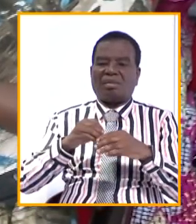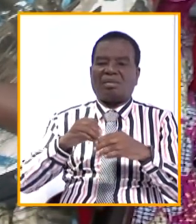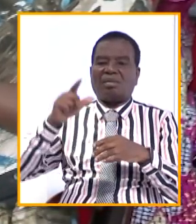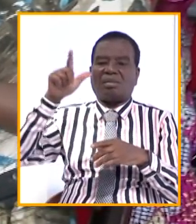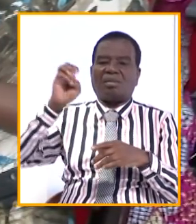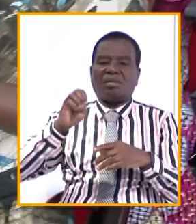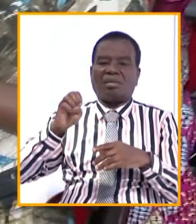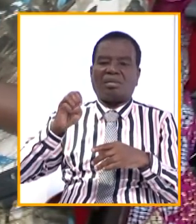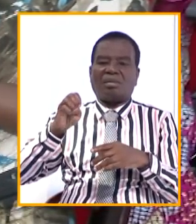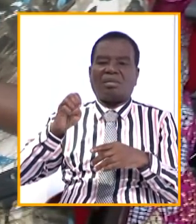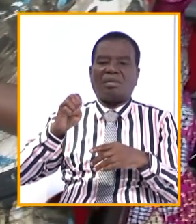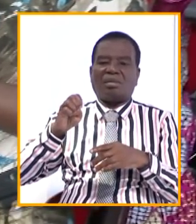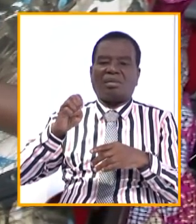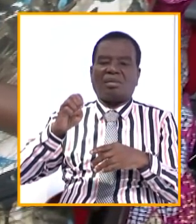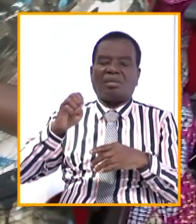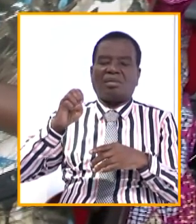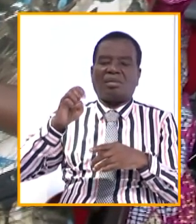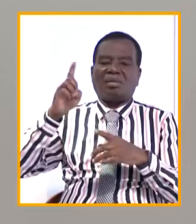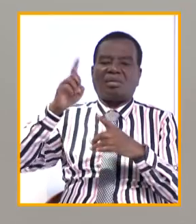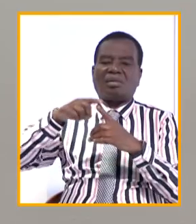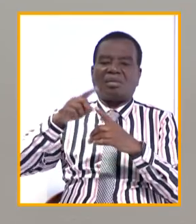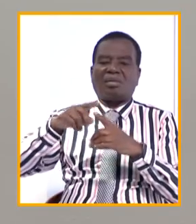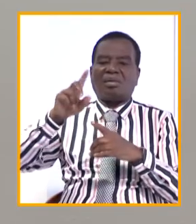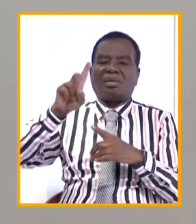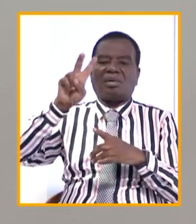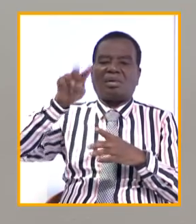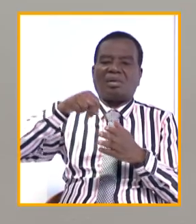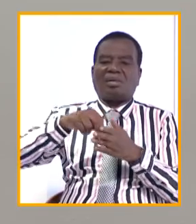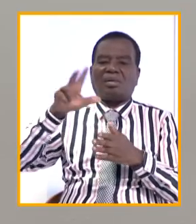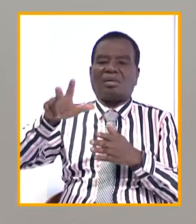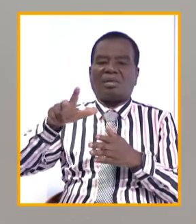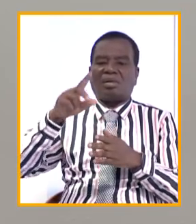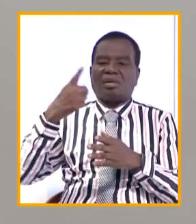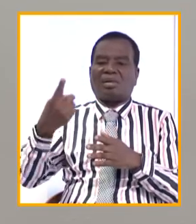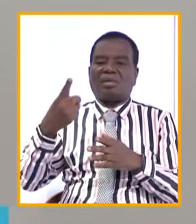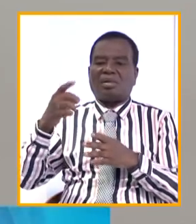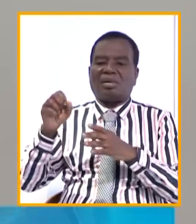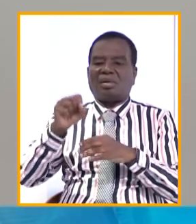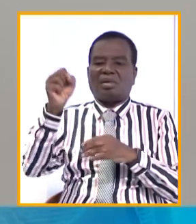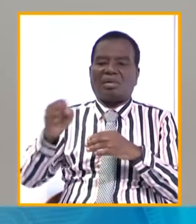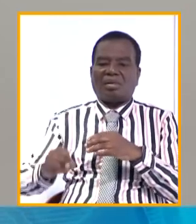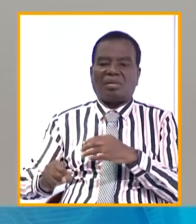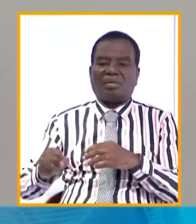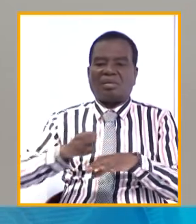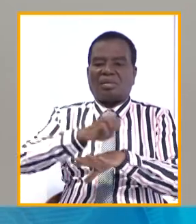Le Tolkit 2013 est l'une des solutions envisagées par la Convention de Stockholm en son